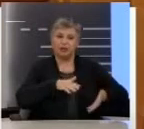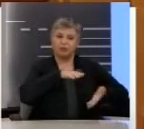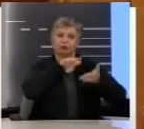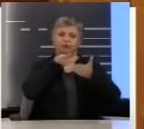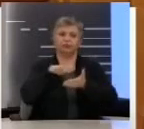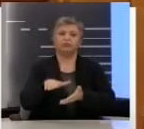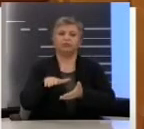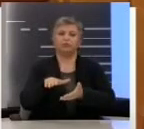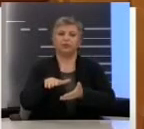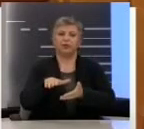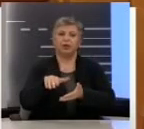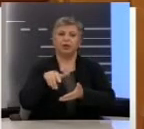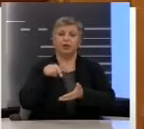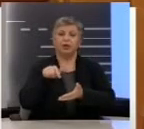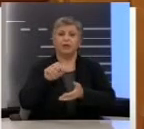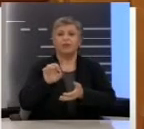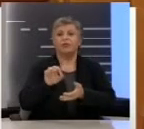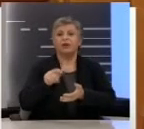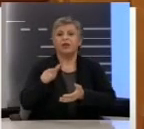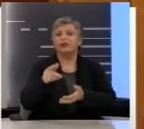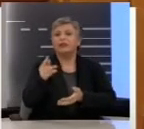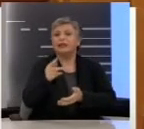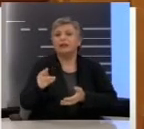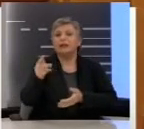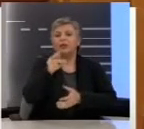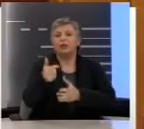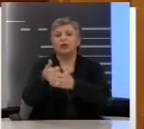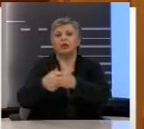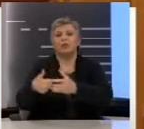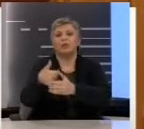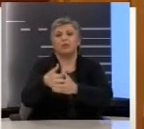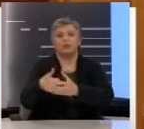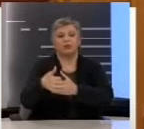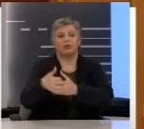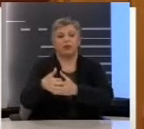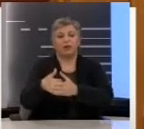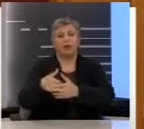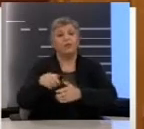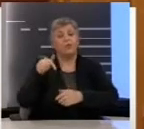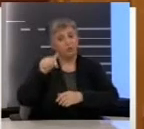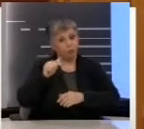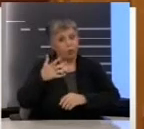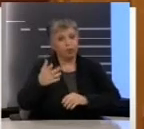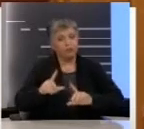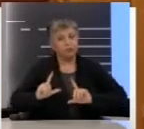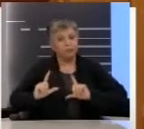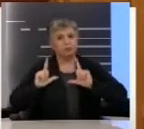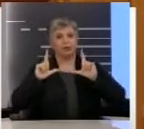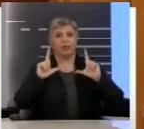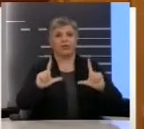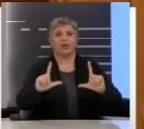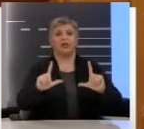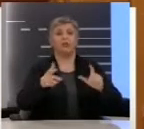αυτή τη μικρή κοινωνική μειοψηφία, που όμως δείχνει, μπορεί να δείξει και τον πλούτο